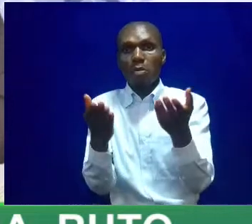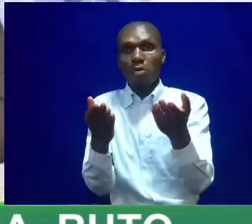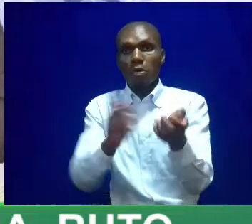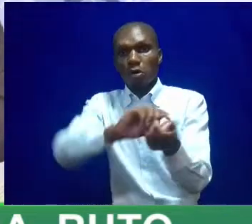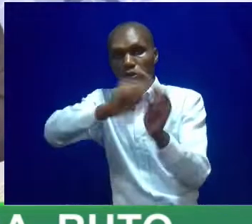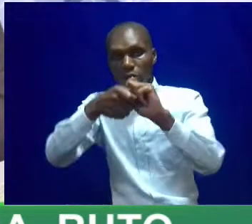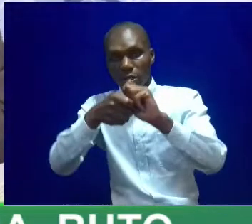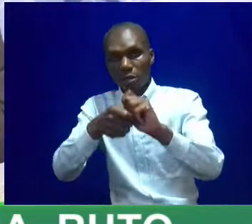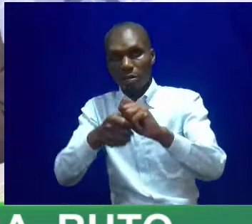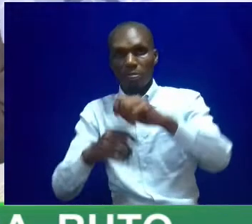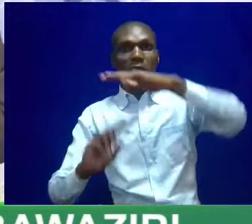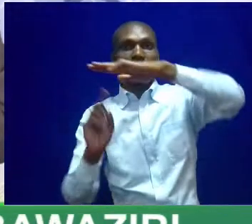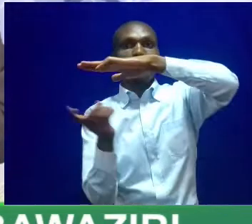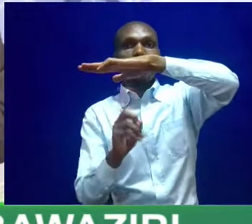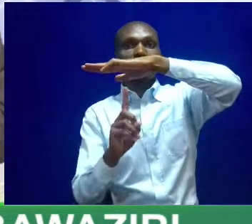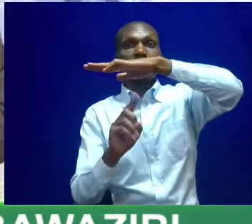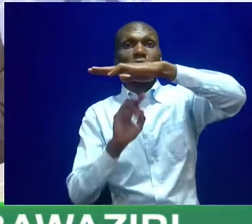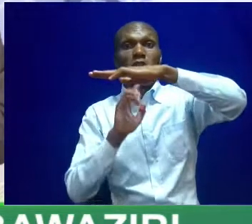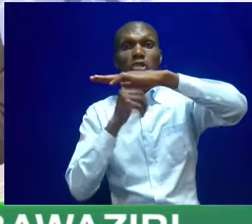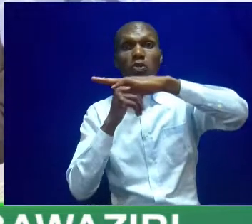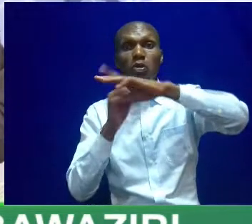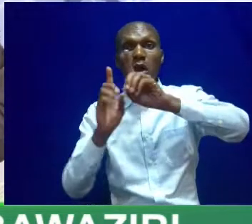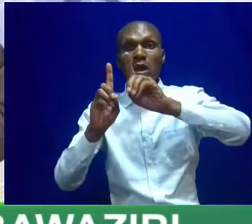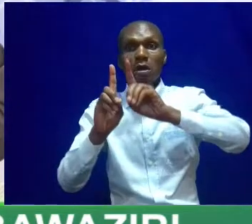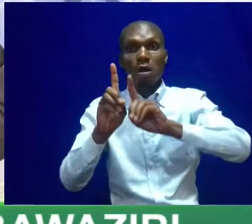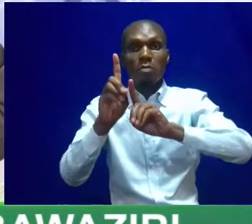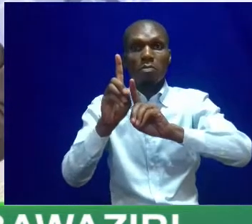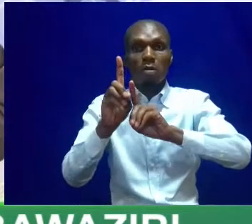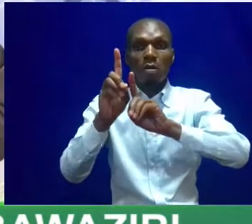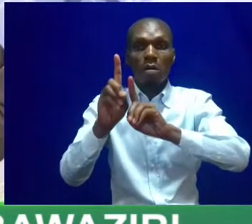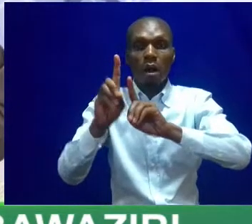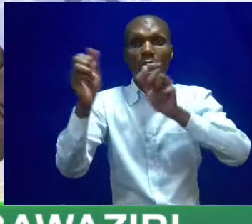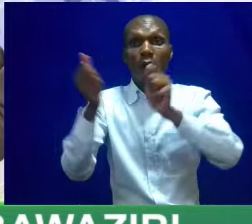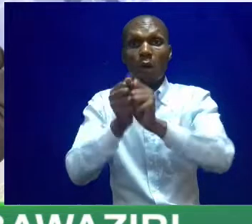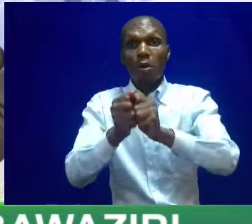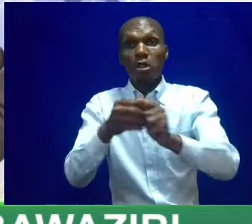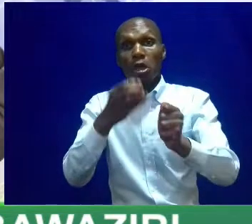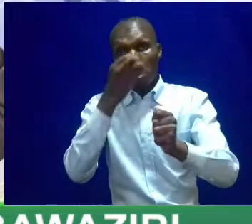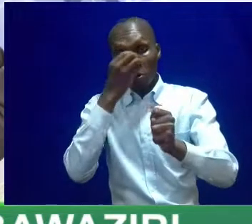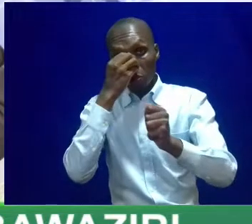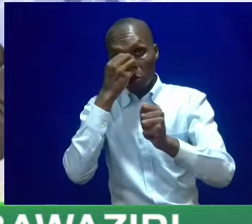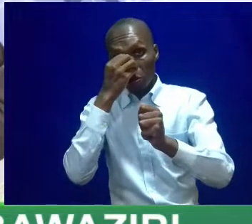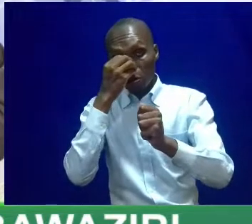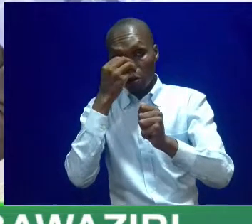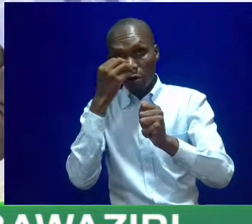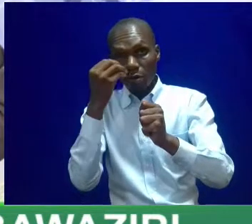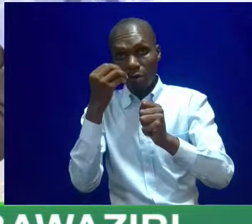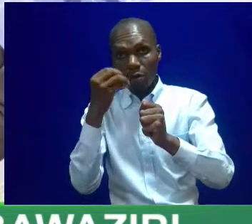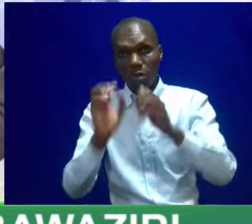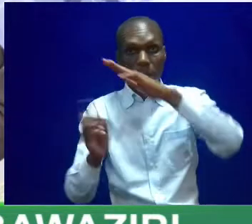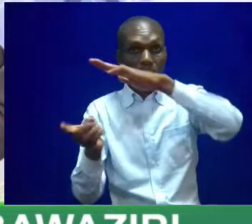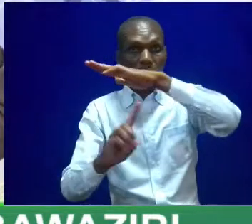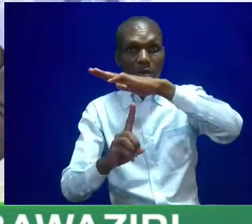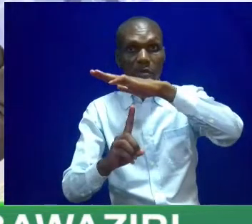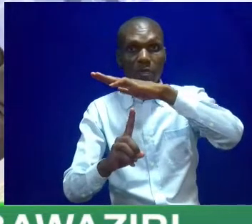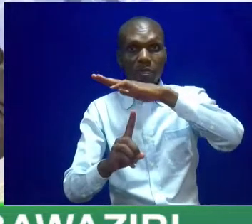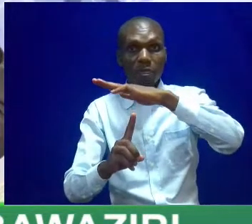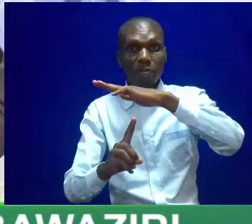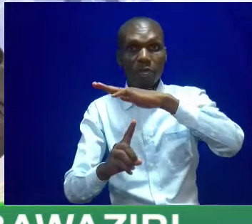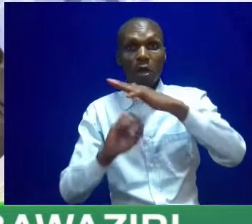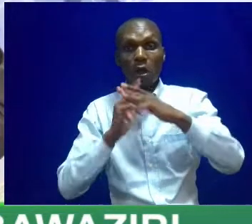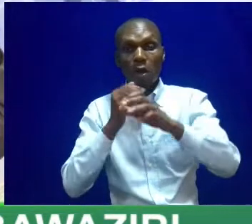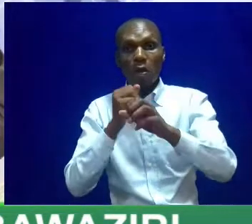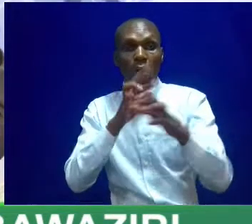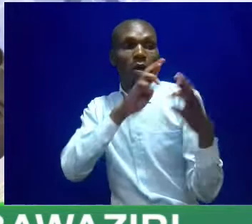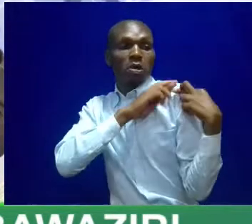Abawasiri abarenge numurai bwenza senseme ya kirivi bakorawa no muwasiri za chuma muwasiri kibujumba murukomeno